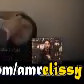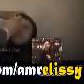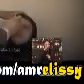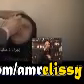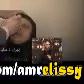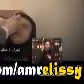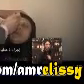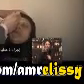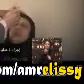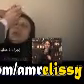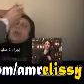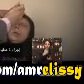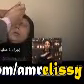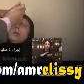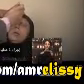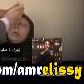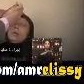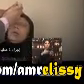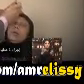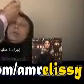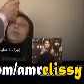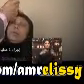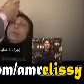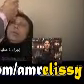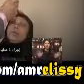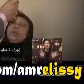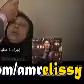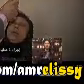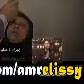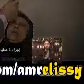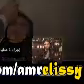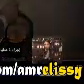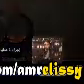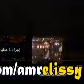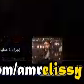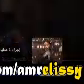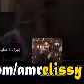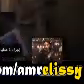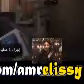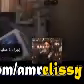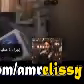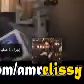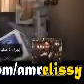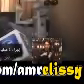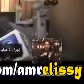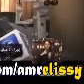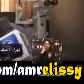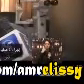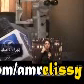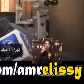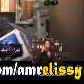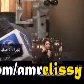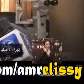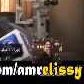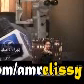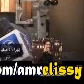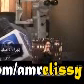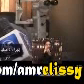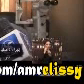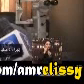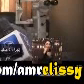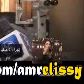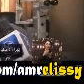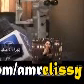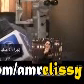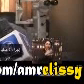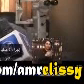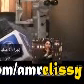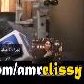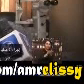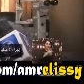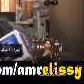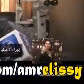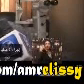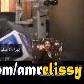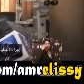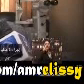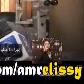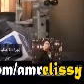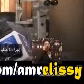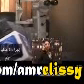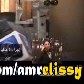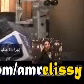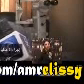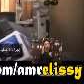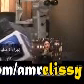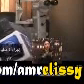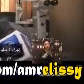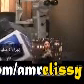او دوائيا. النهارده اليوم المرحله الثانيه بعد الكشف، احنا كشفنا عليهم فيهم قبل كده،